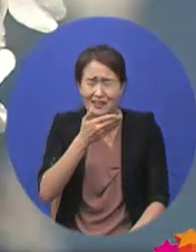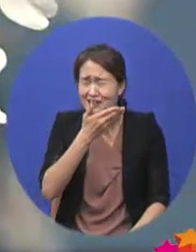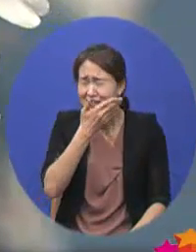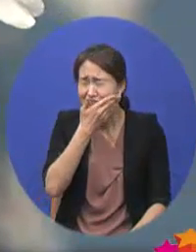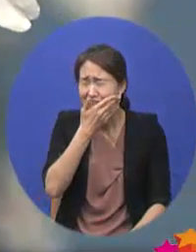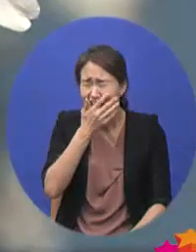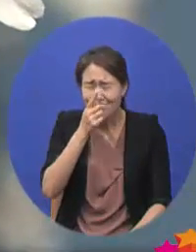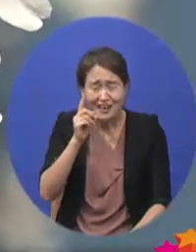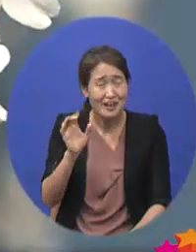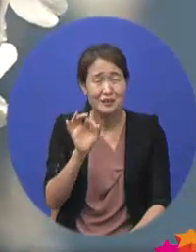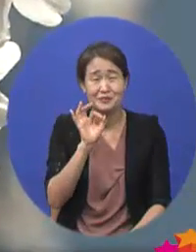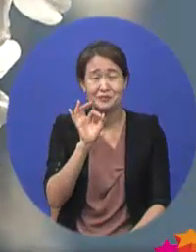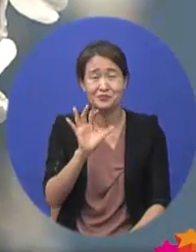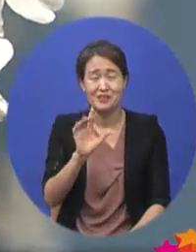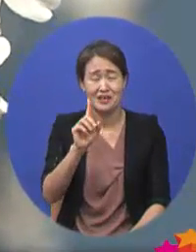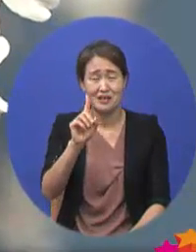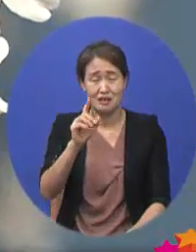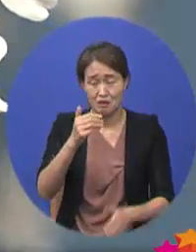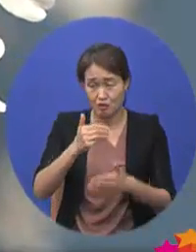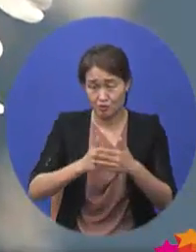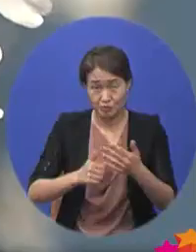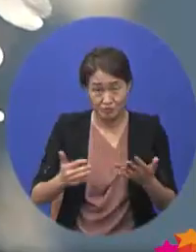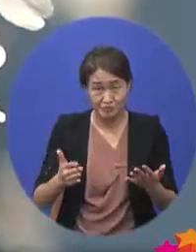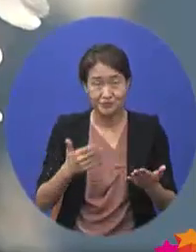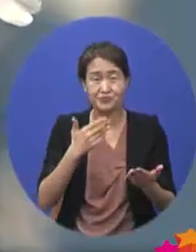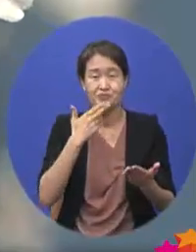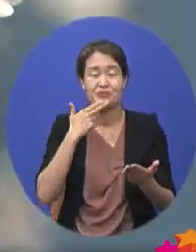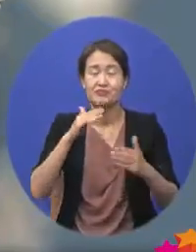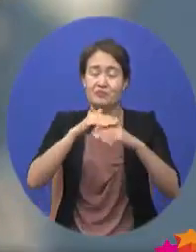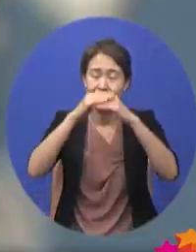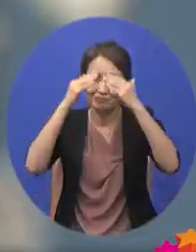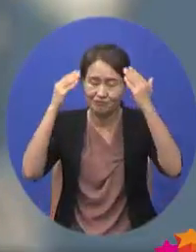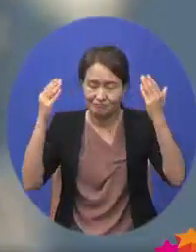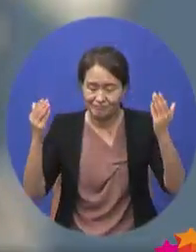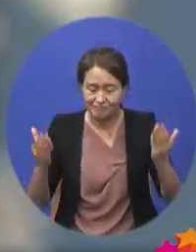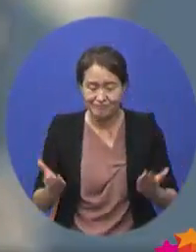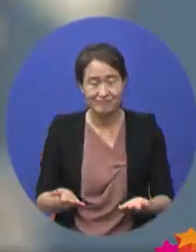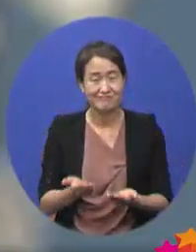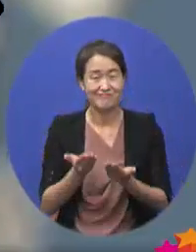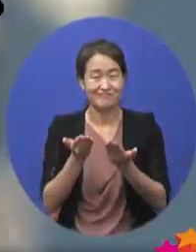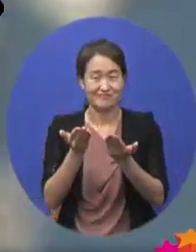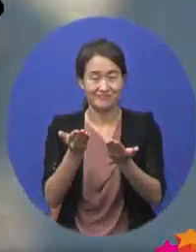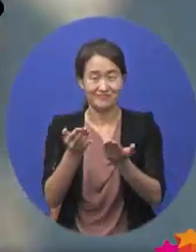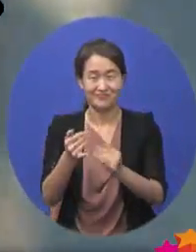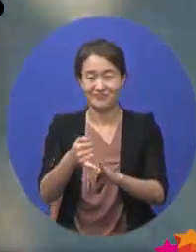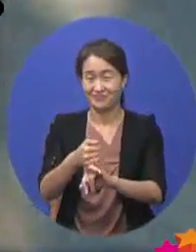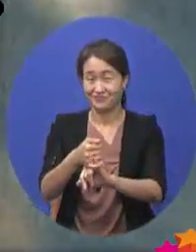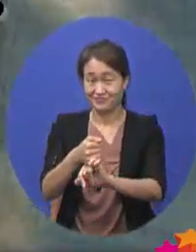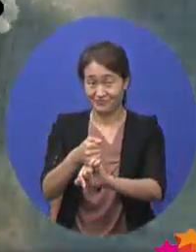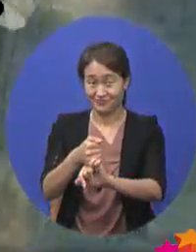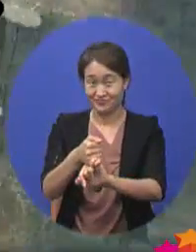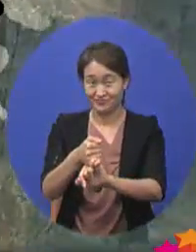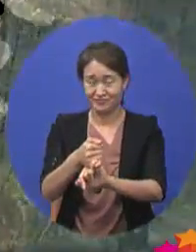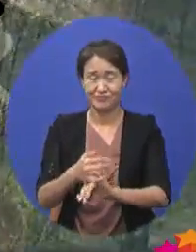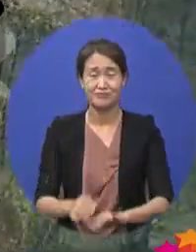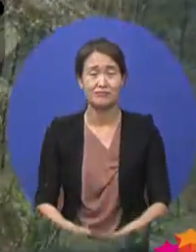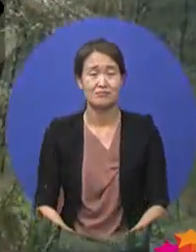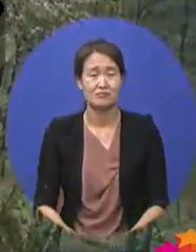하나도 아낌없이 하나도 남김없이 모두 모두